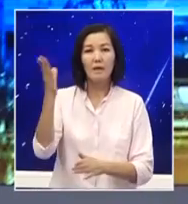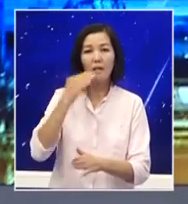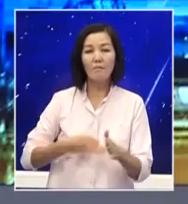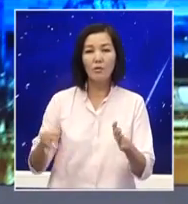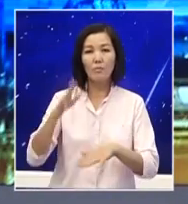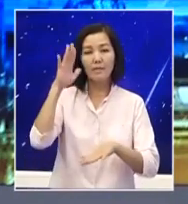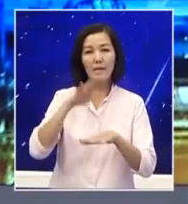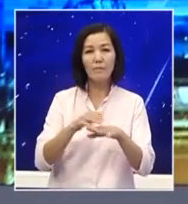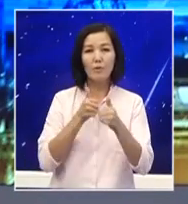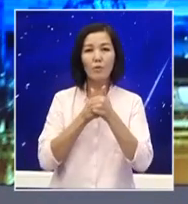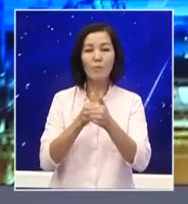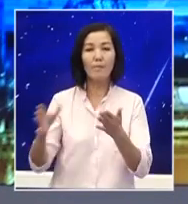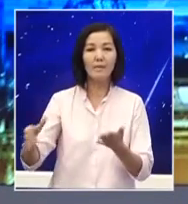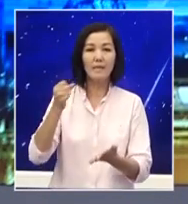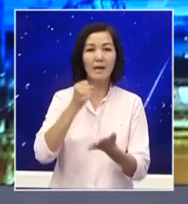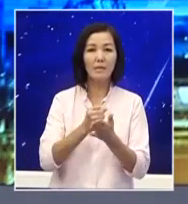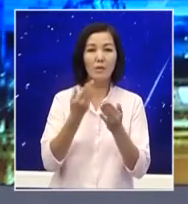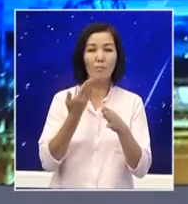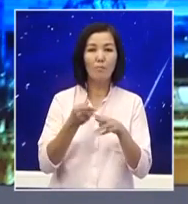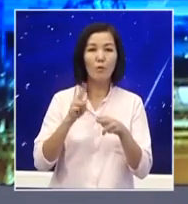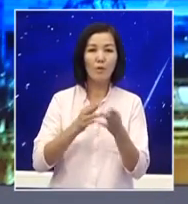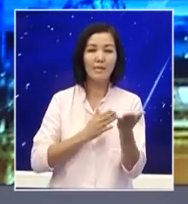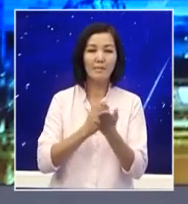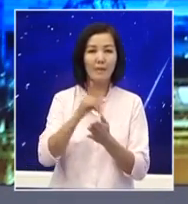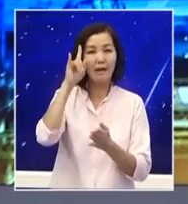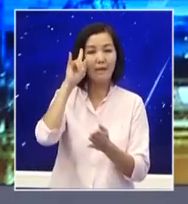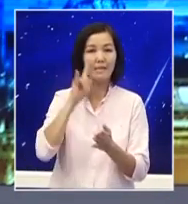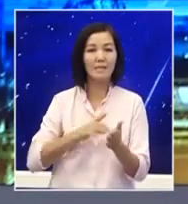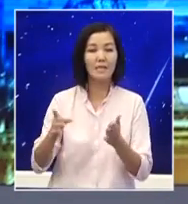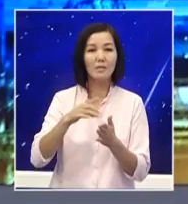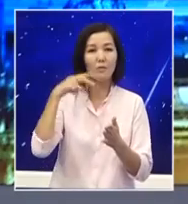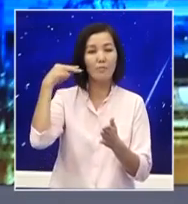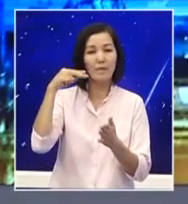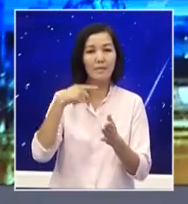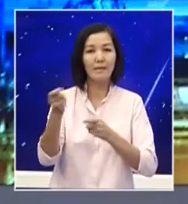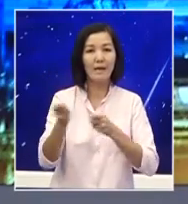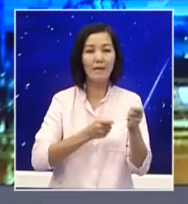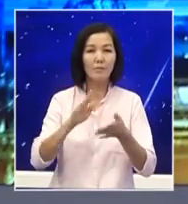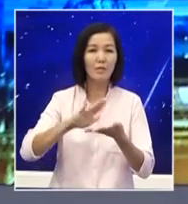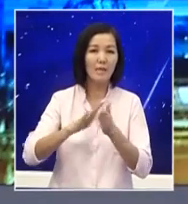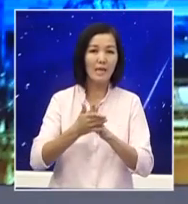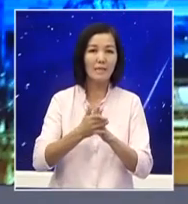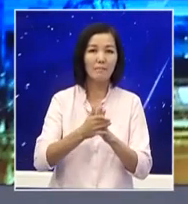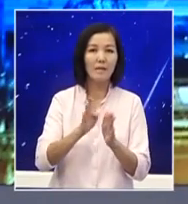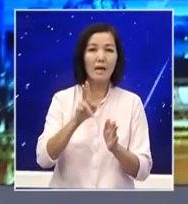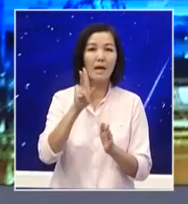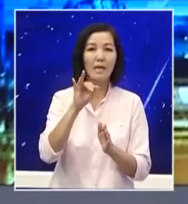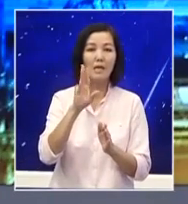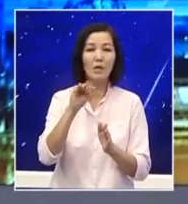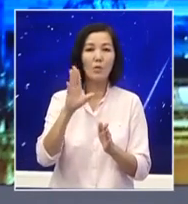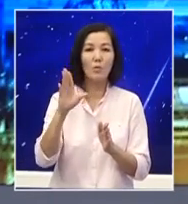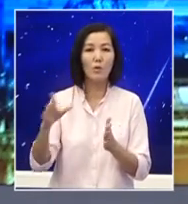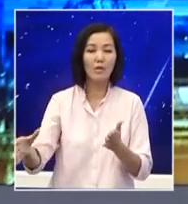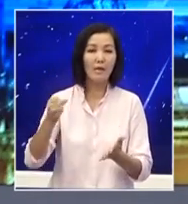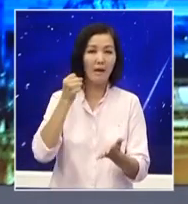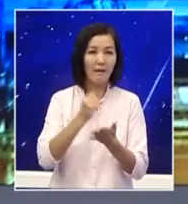Алматы облысы әкімінің орынбасары тағайындалды. Бұл қызметке Қазақстан Республикасы президенті әкімшілігі келісімімен Рустам Әлиұлы лайық деп